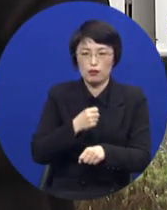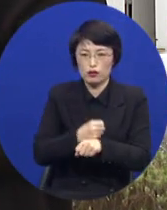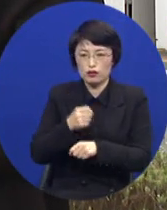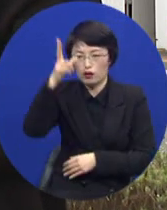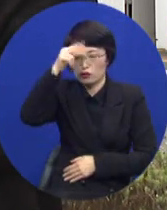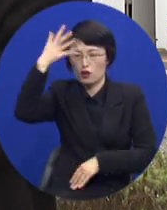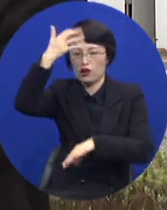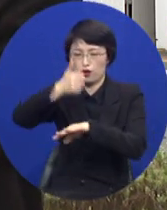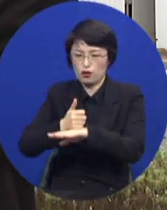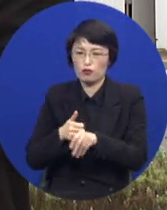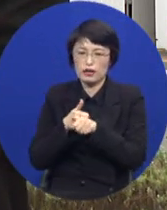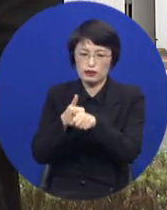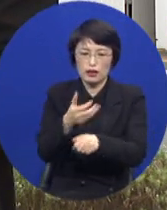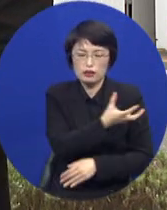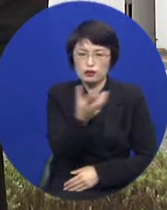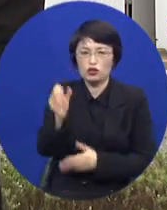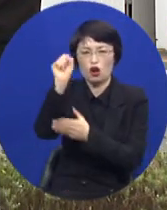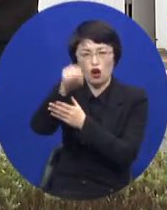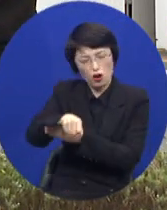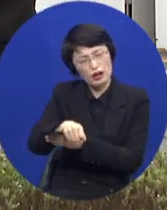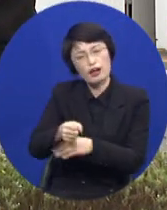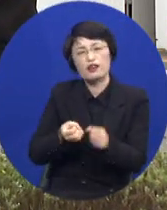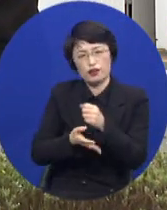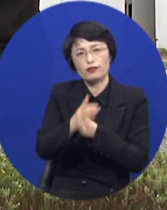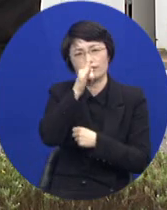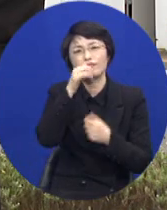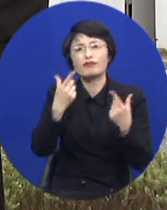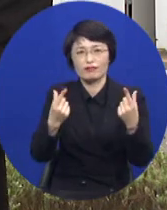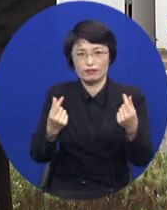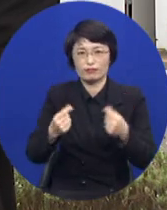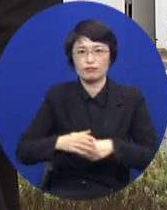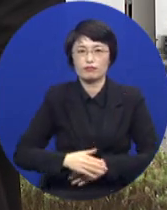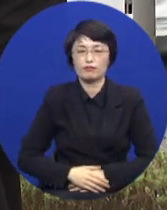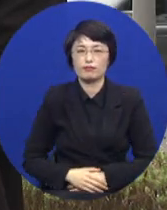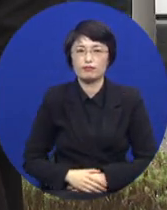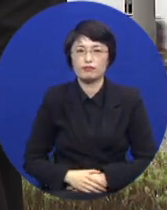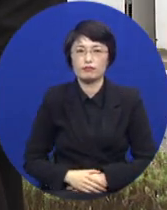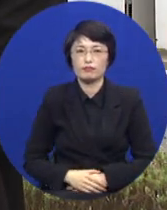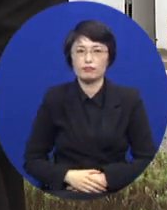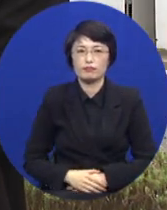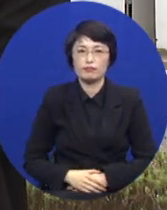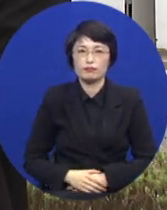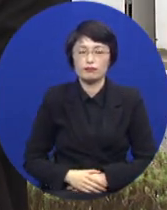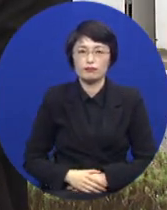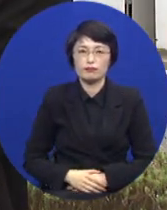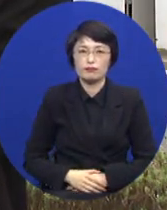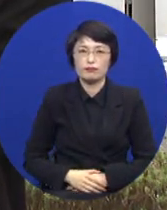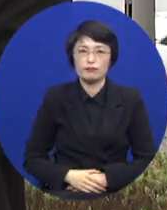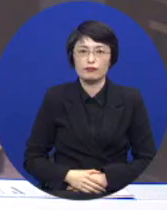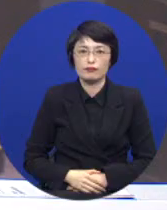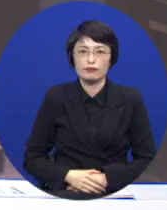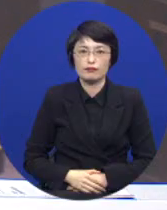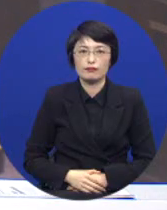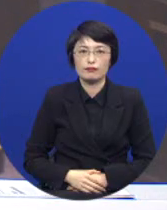허가 절차 에도 적지 않은 영향이 예상됩니다 mbc 뉴스 김산 10입니다